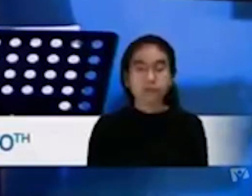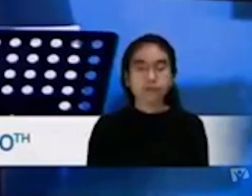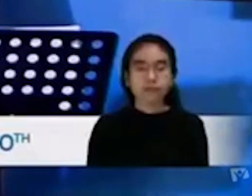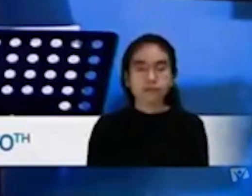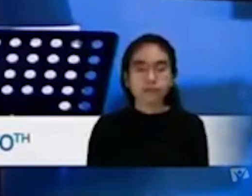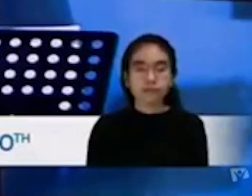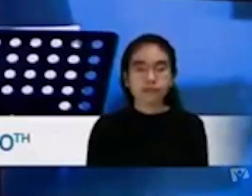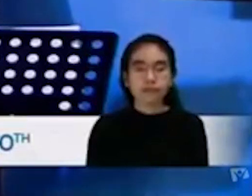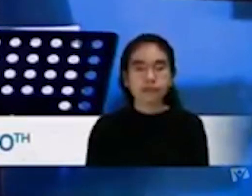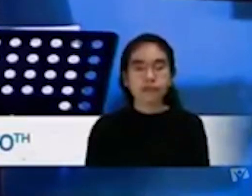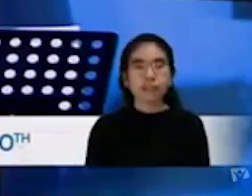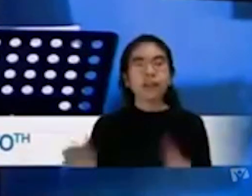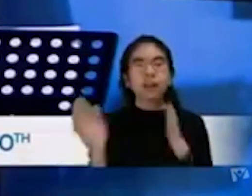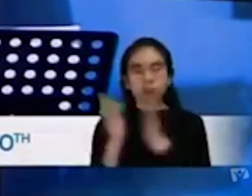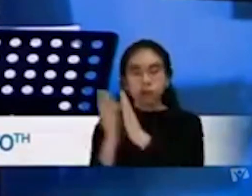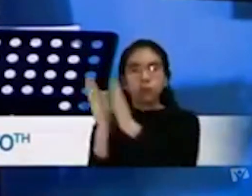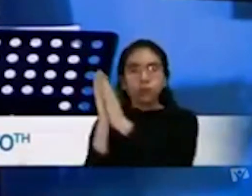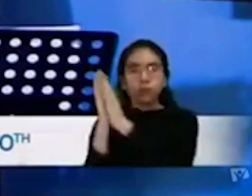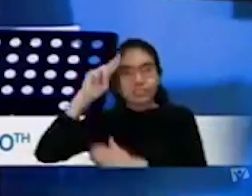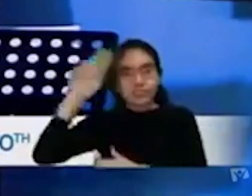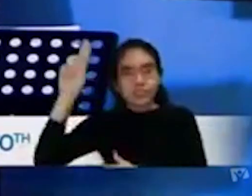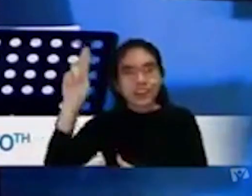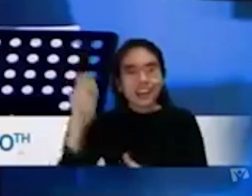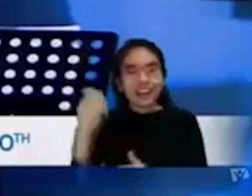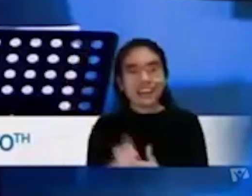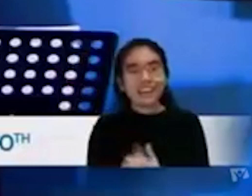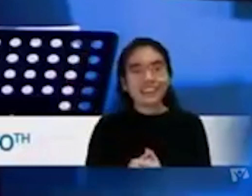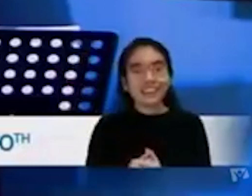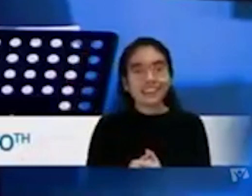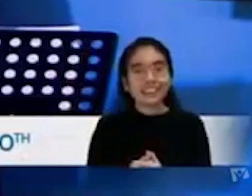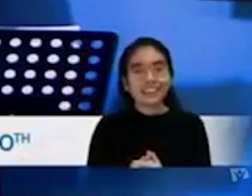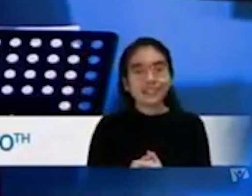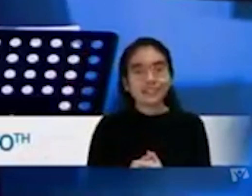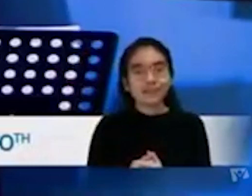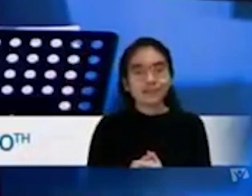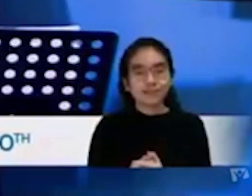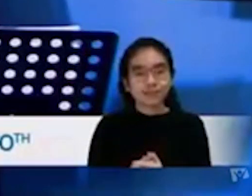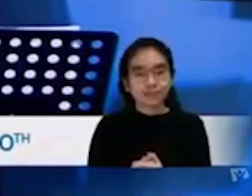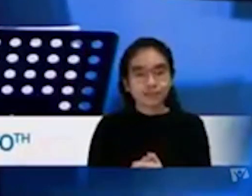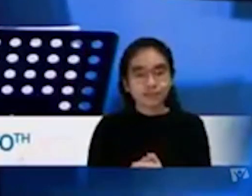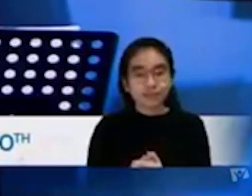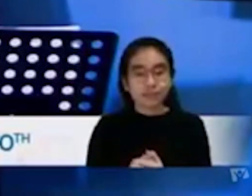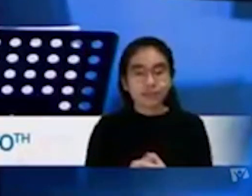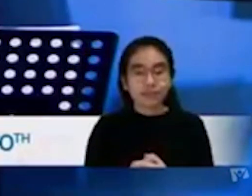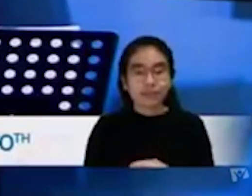Puji Tuhan di dalam balik alam